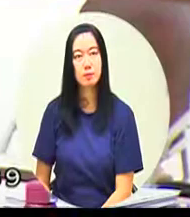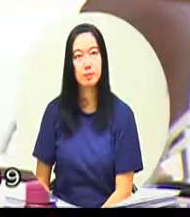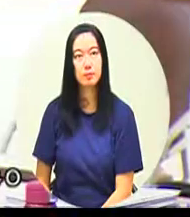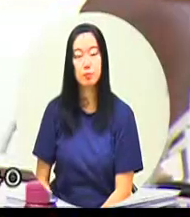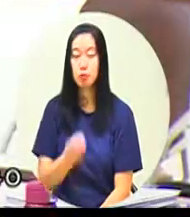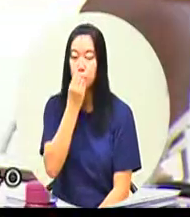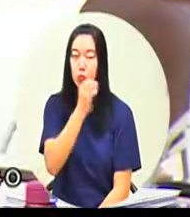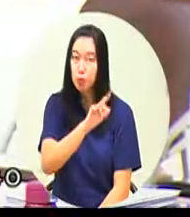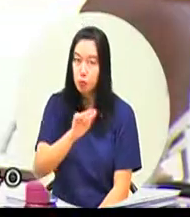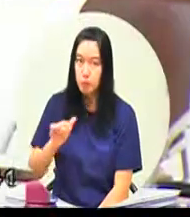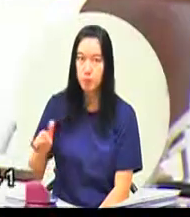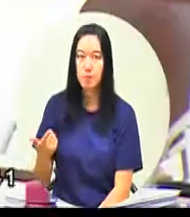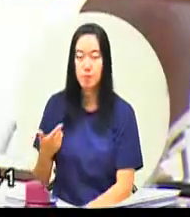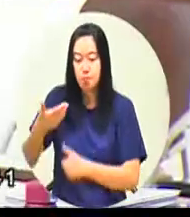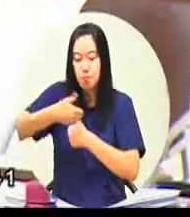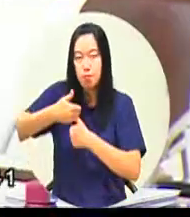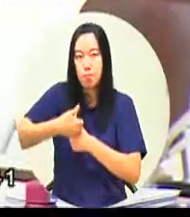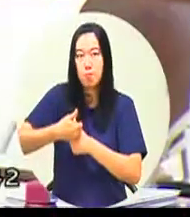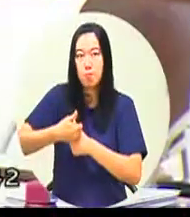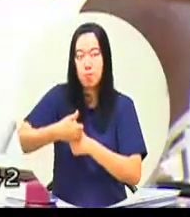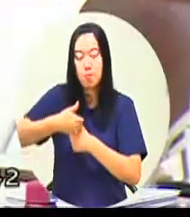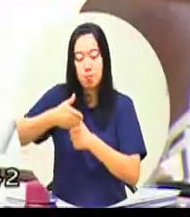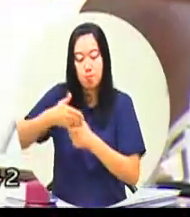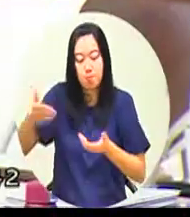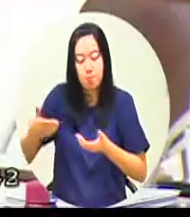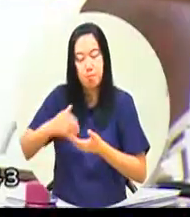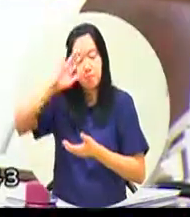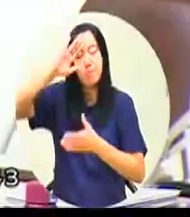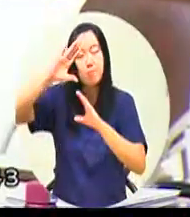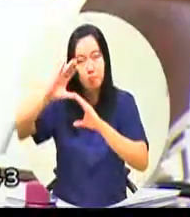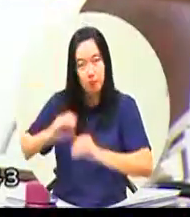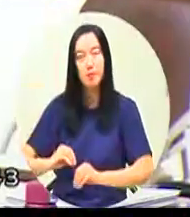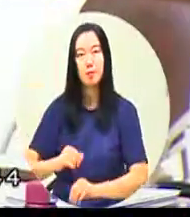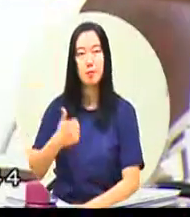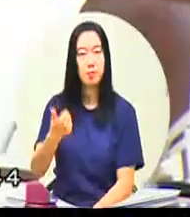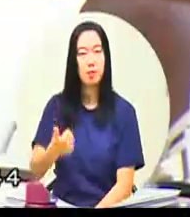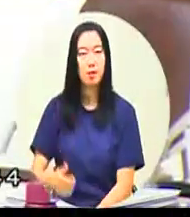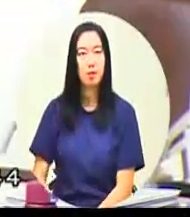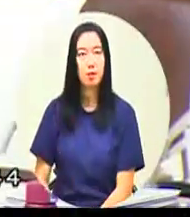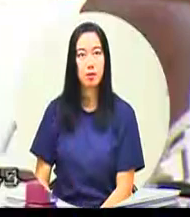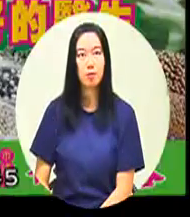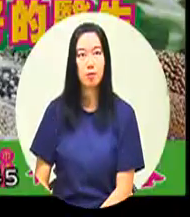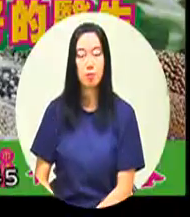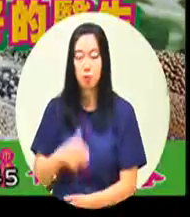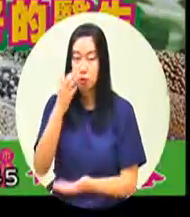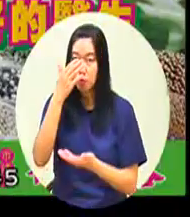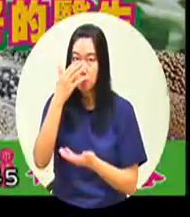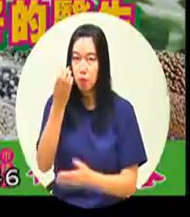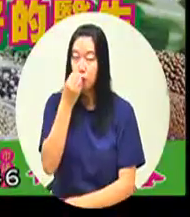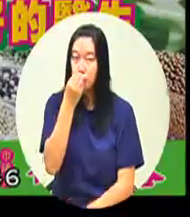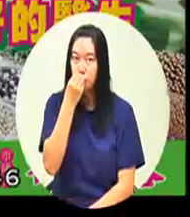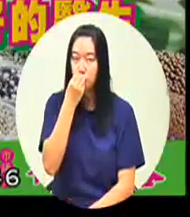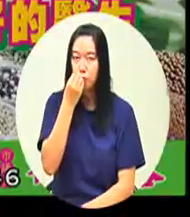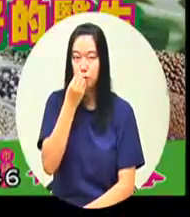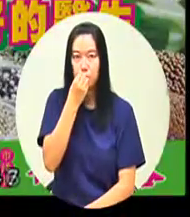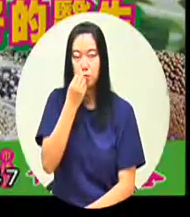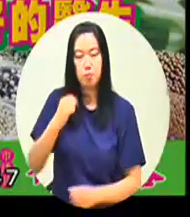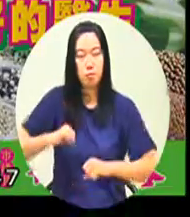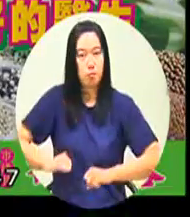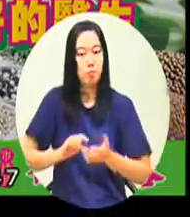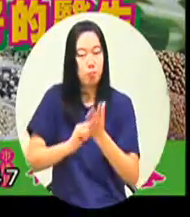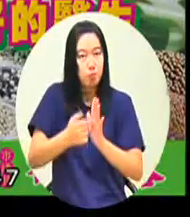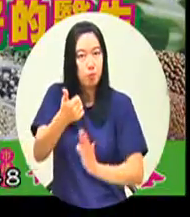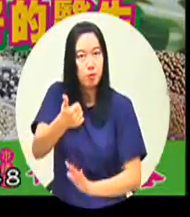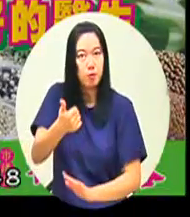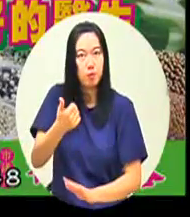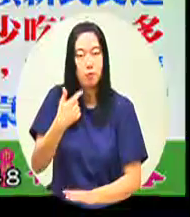是最好的医疗。家己就是上好的医生，要吃出健康，家己的厨房就可以